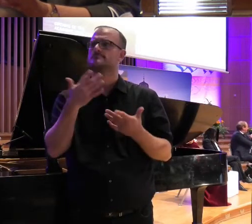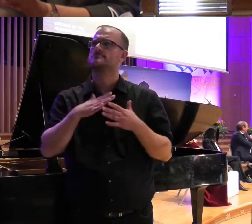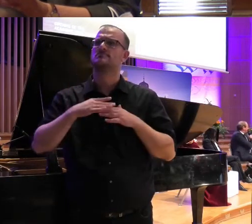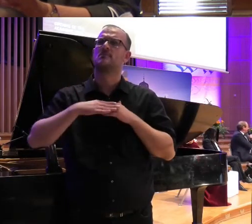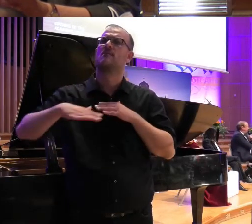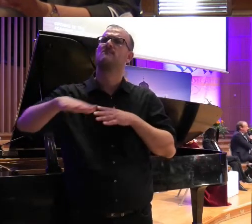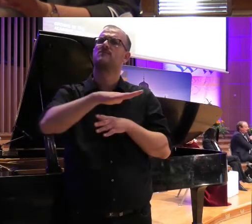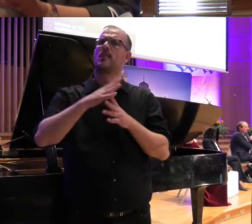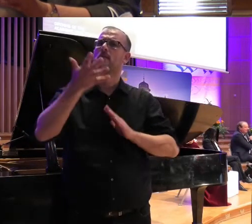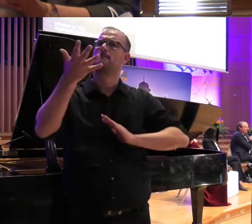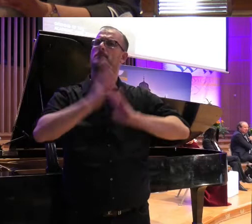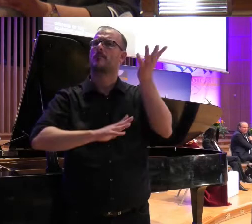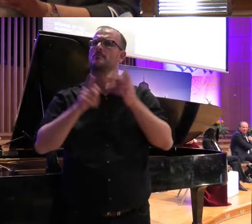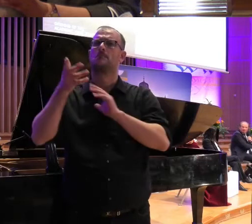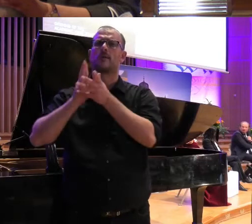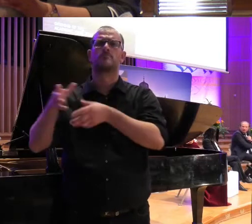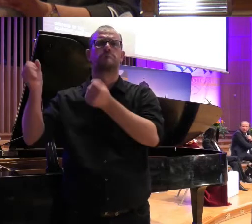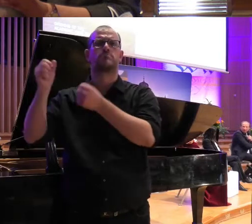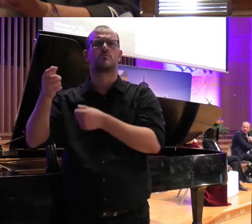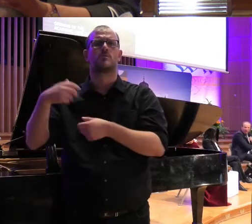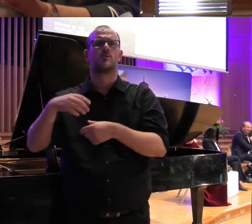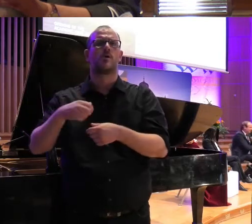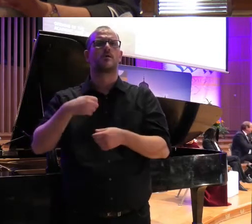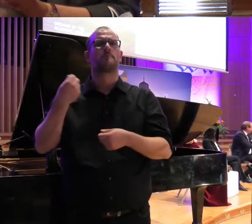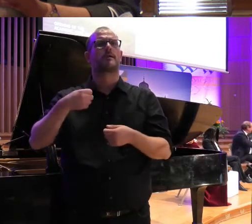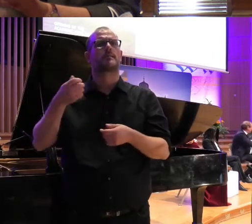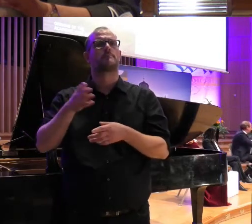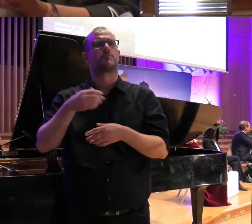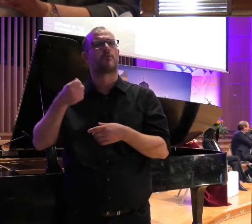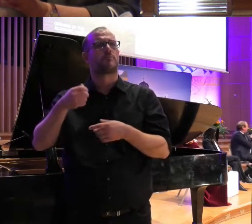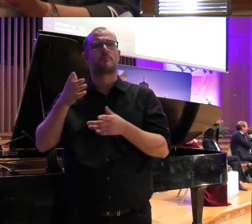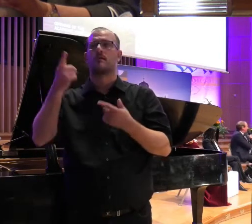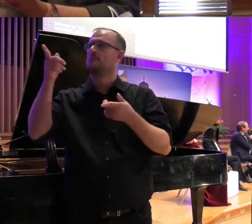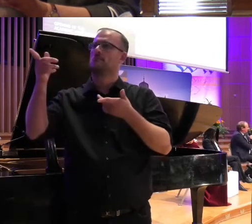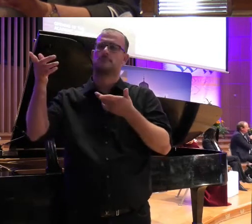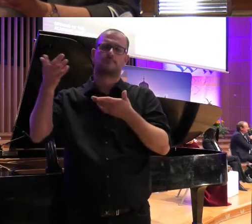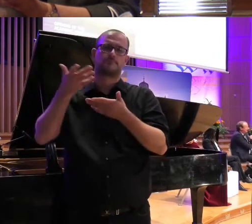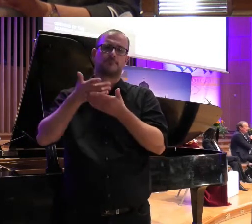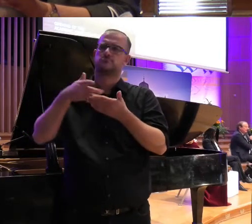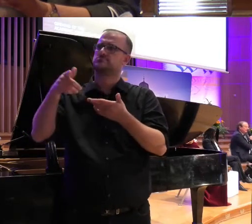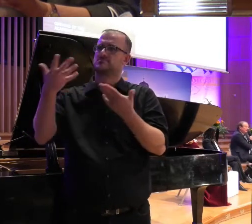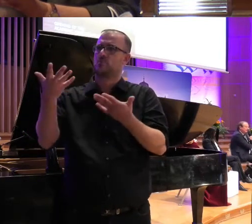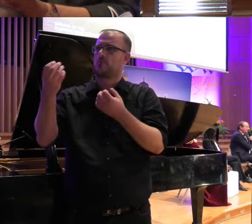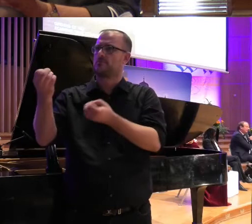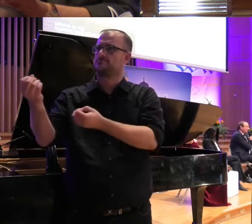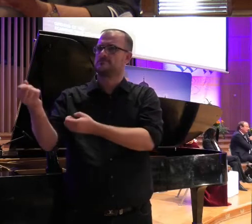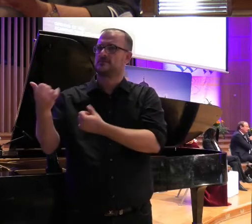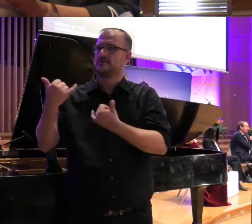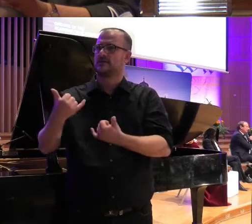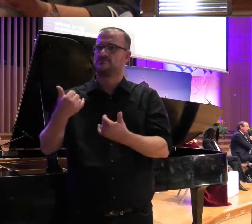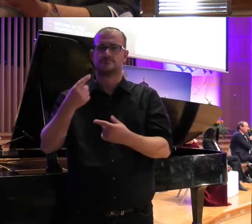Flächenbrände dann in Brandenburg und in Mecklenburg-Vorpommern. Das sind so Dinge, die jetzt